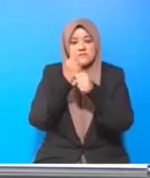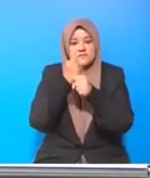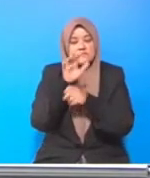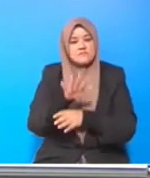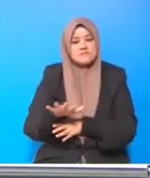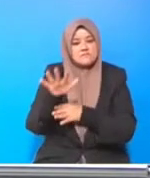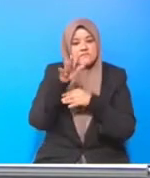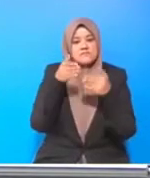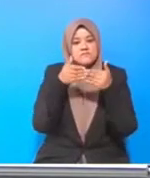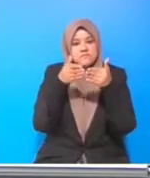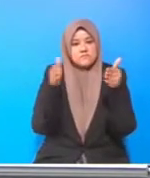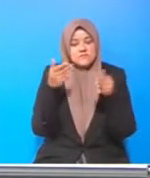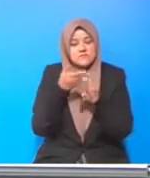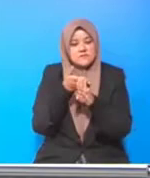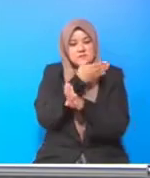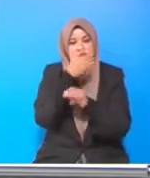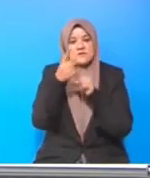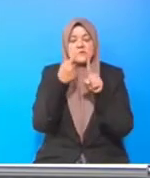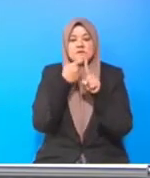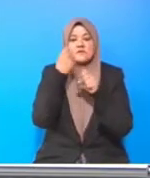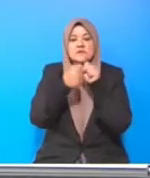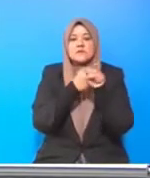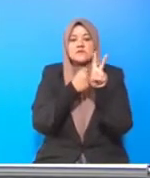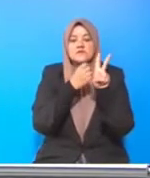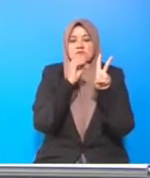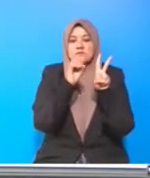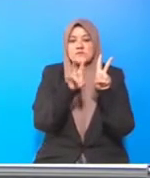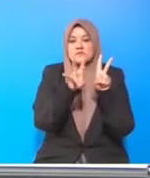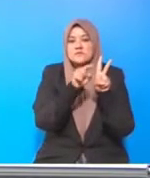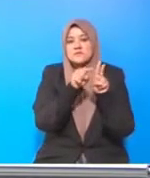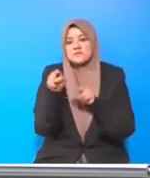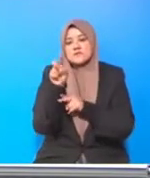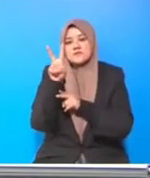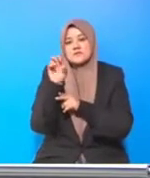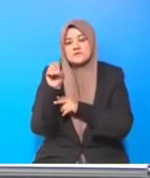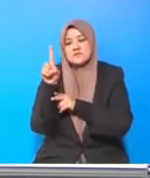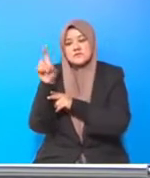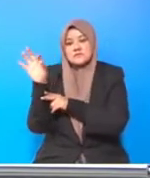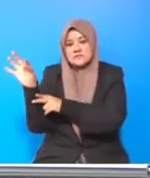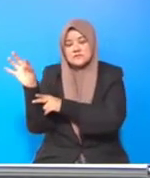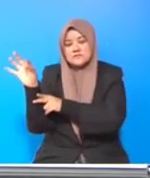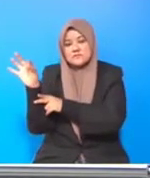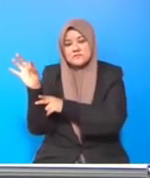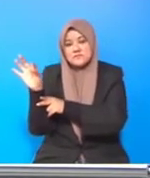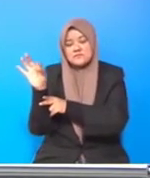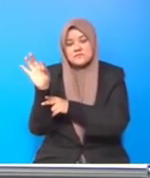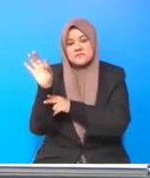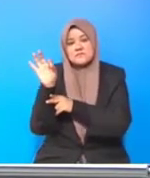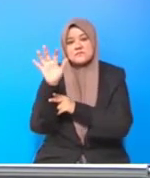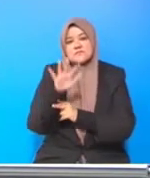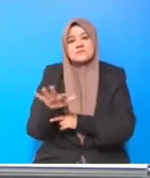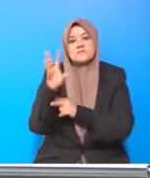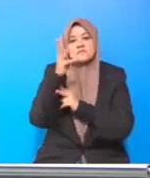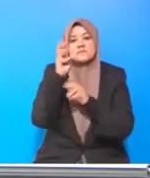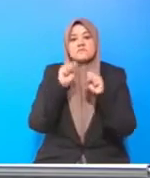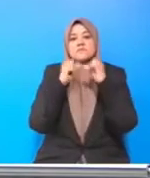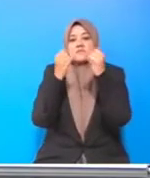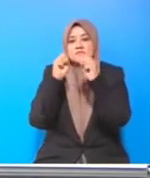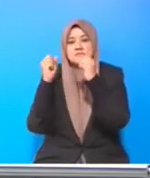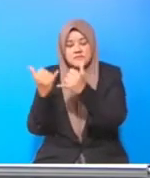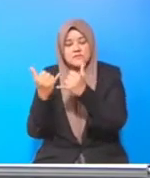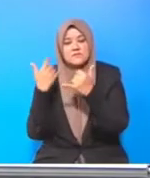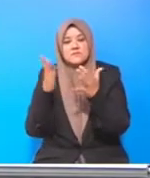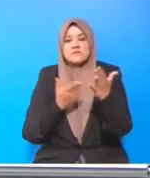secara tenda terbuka sebelum ini yaitu dari pada tahun 2017 sehingga 2019 sebanyak 16 buah